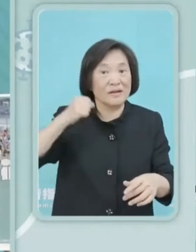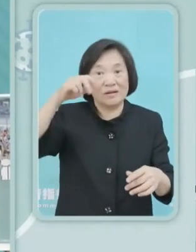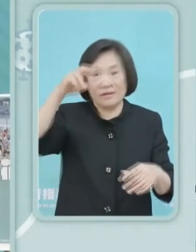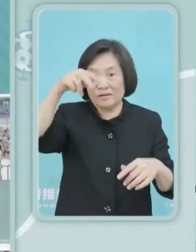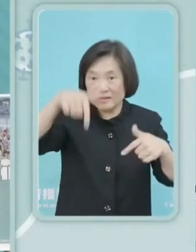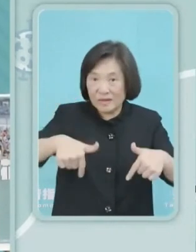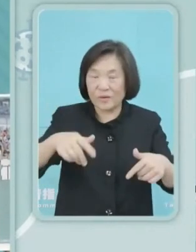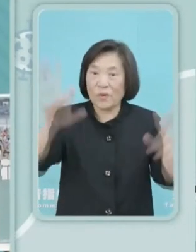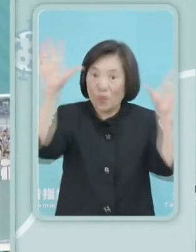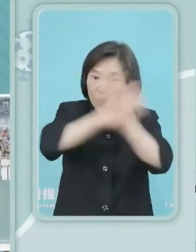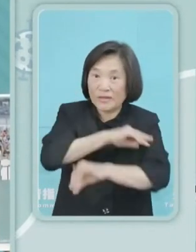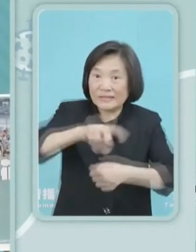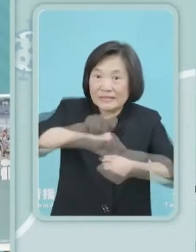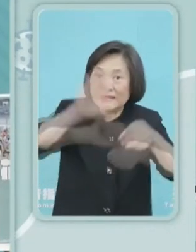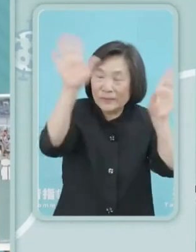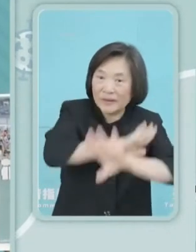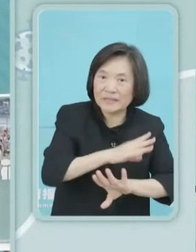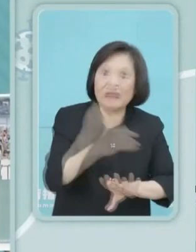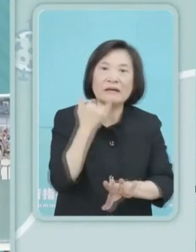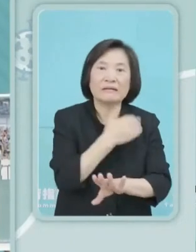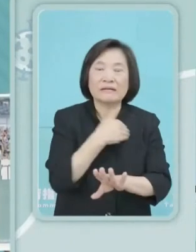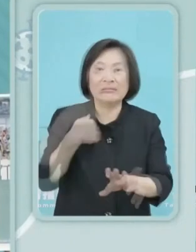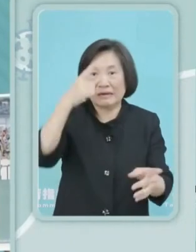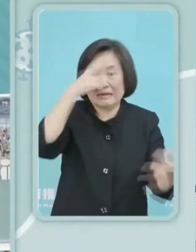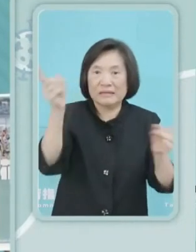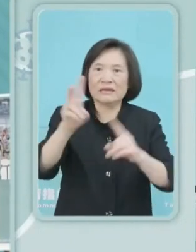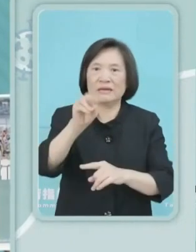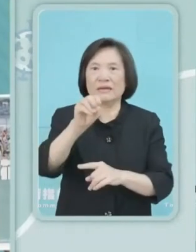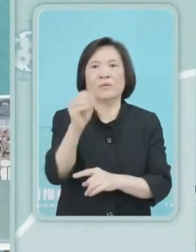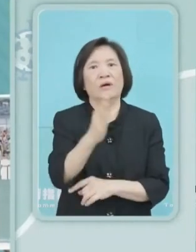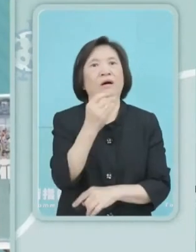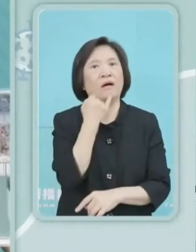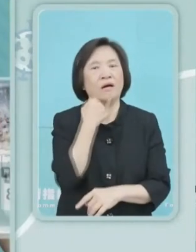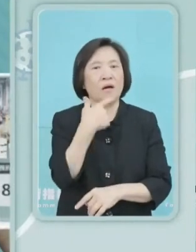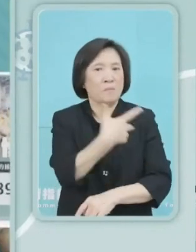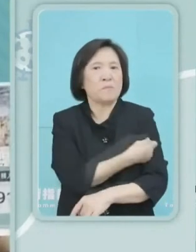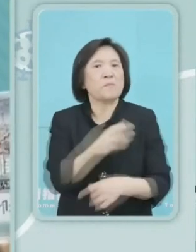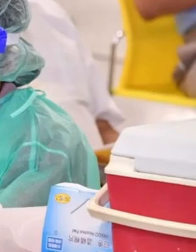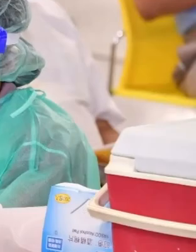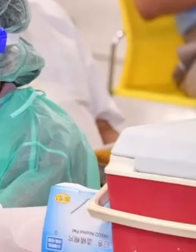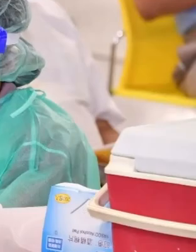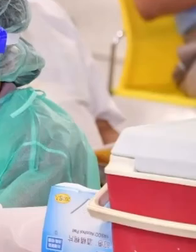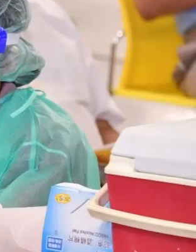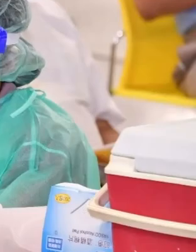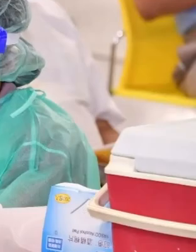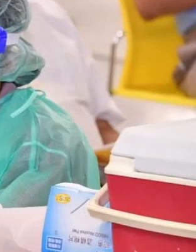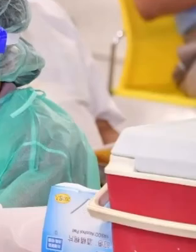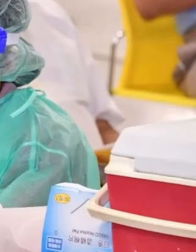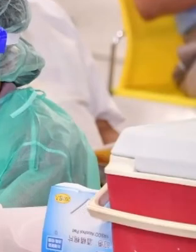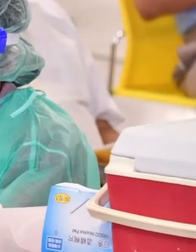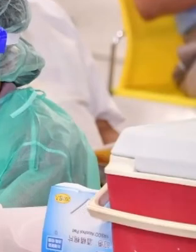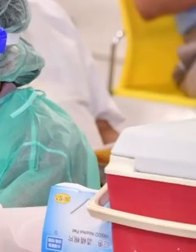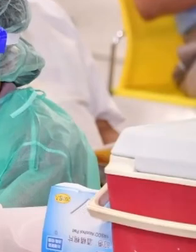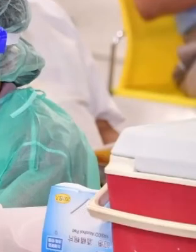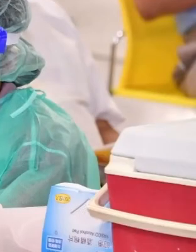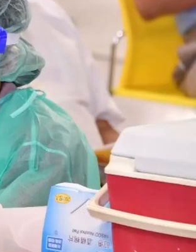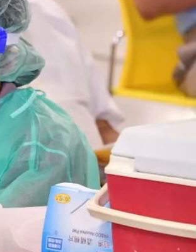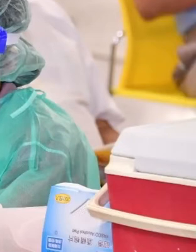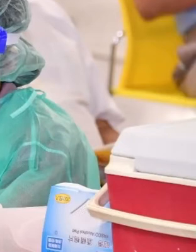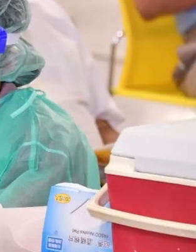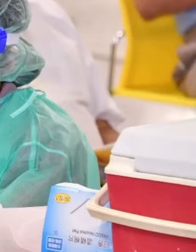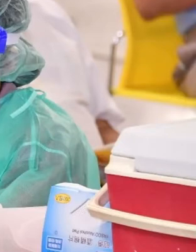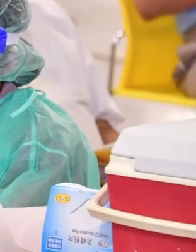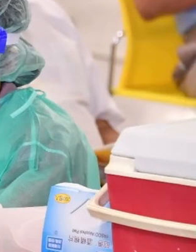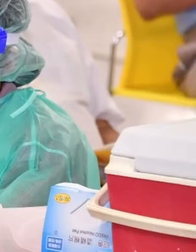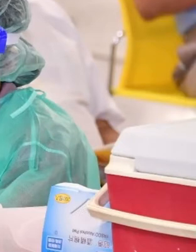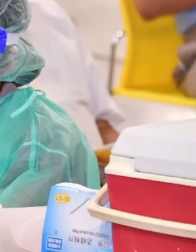早上、下午、晚上都打的话，满遍可以达到20000人了。所以大概因为它交通比较实在是比较方便